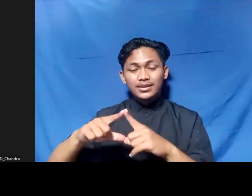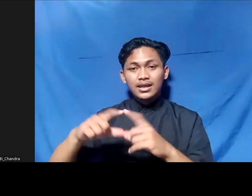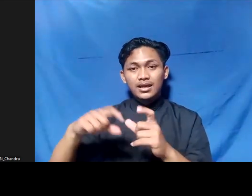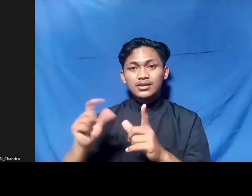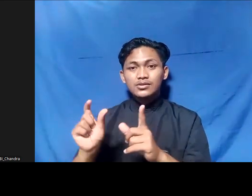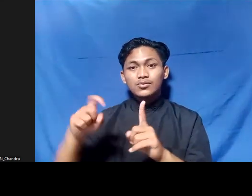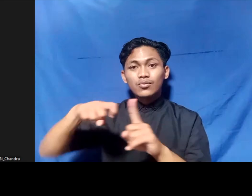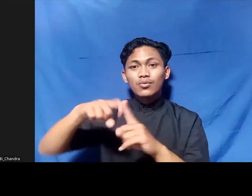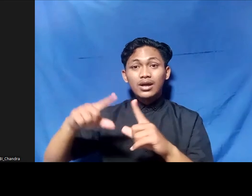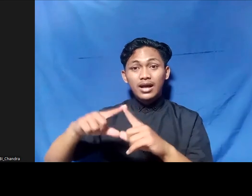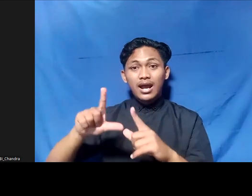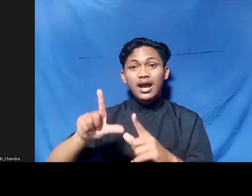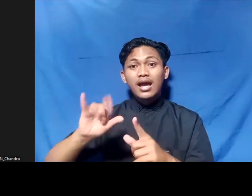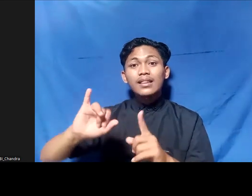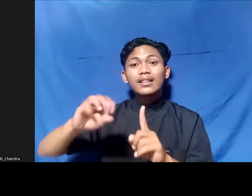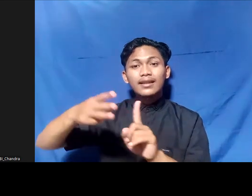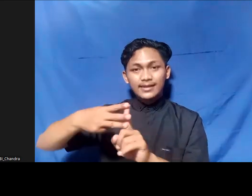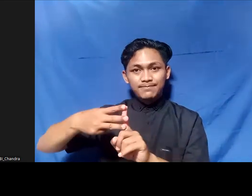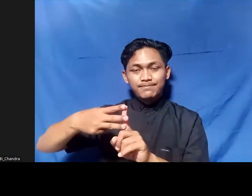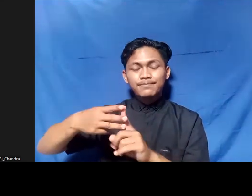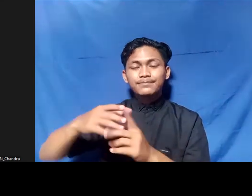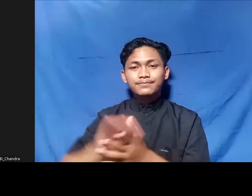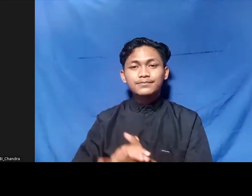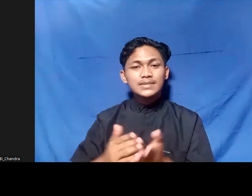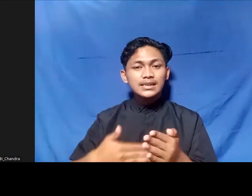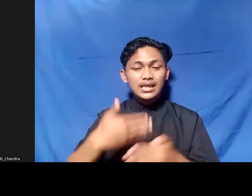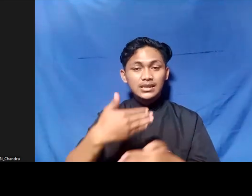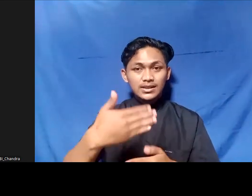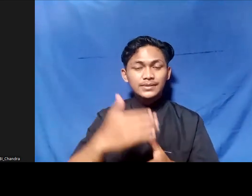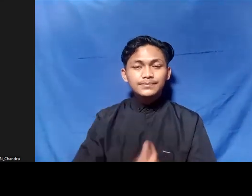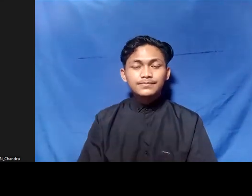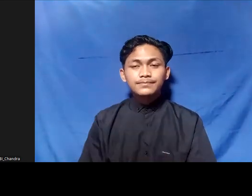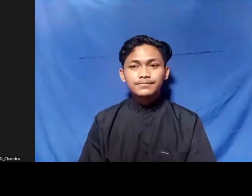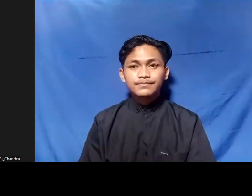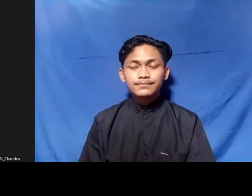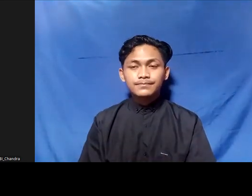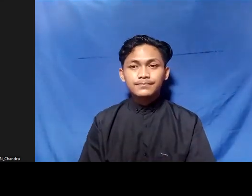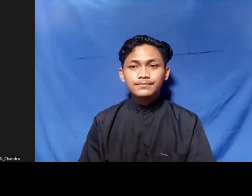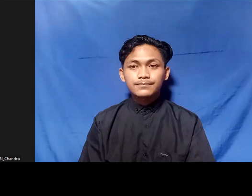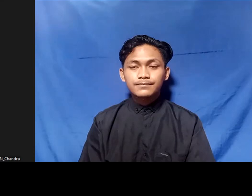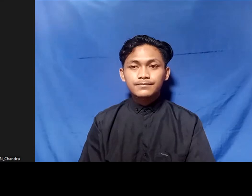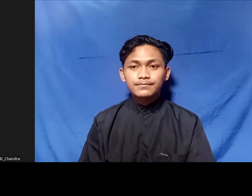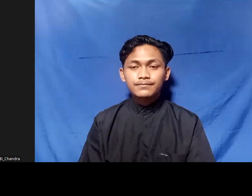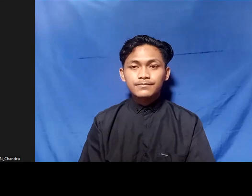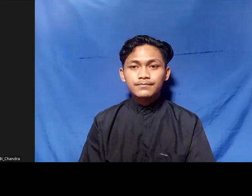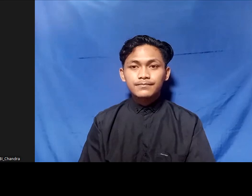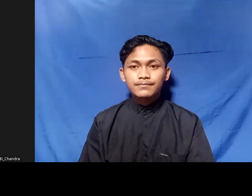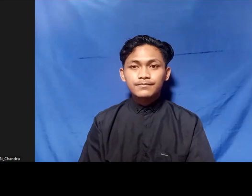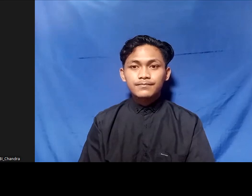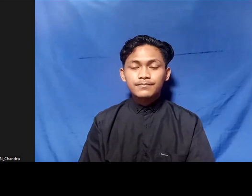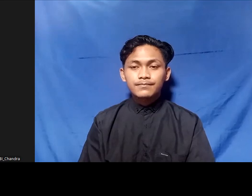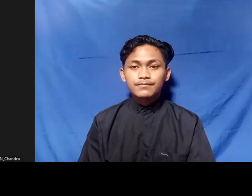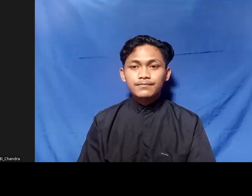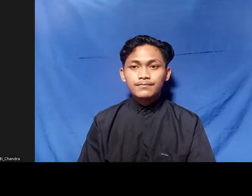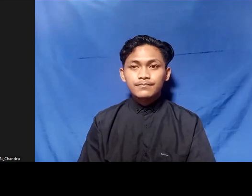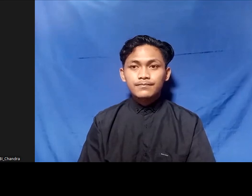Oke selanjutnya ini ada yang resthand dari Pak Mustari kepada Pak Mustari Monggo dipersilakan